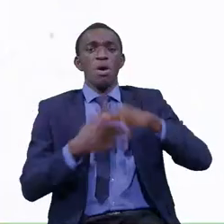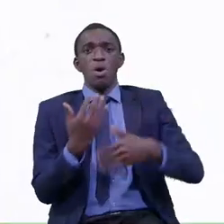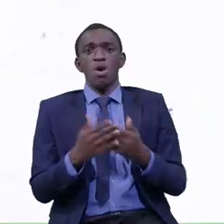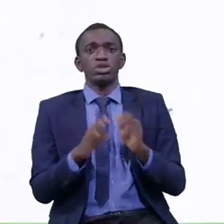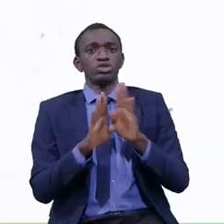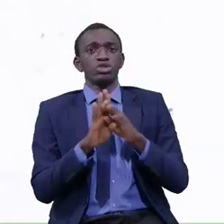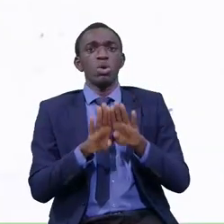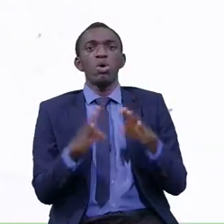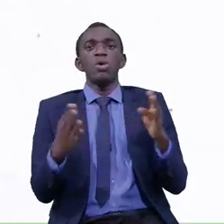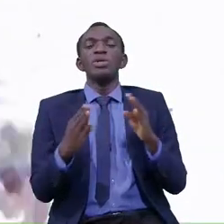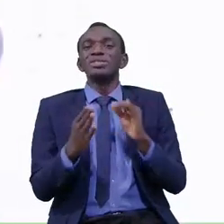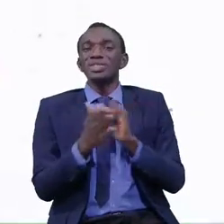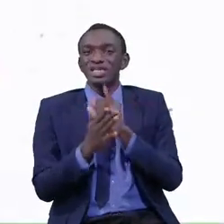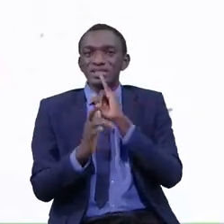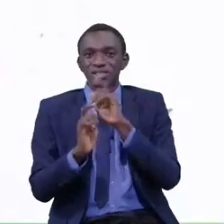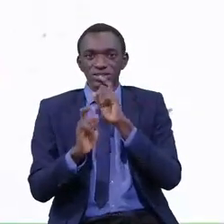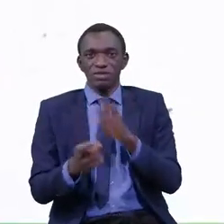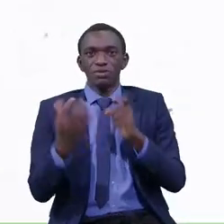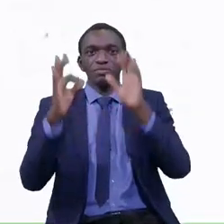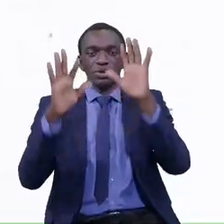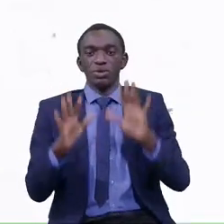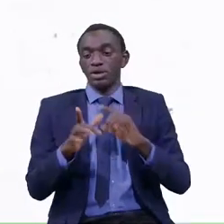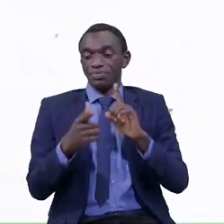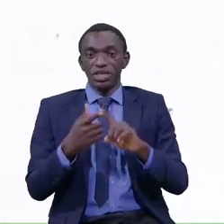Pensez au don de guérison. Il a prêché l'évangile.